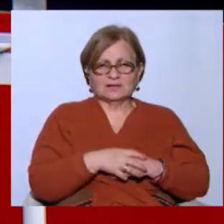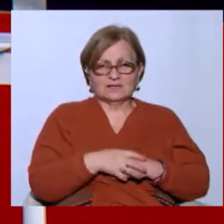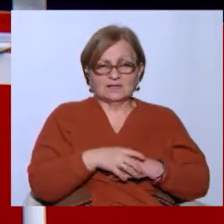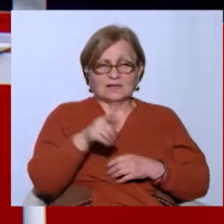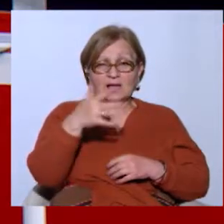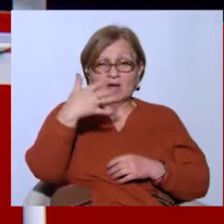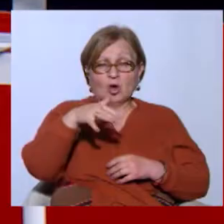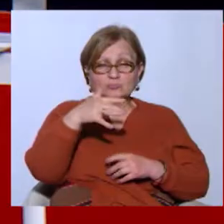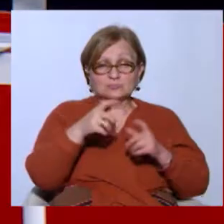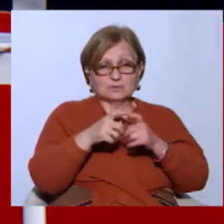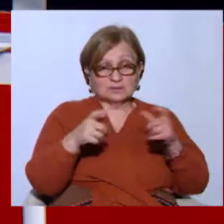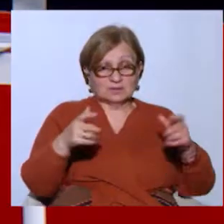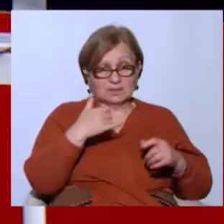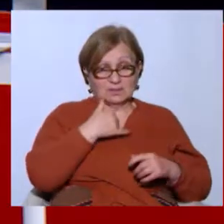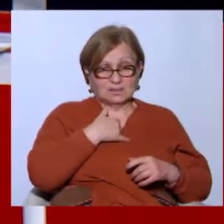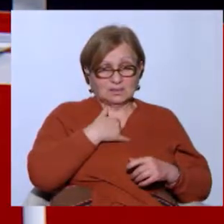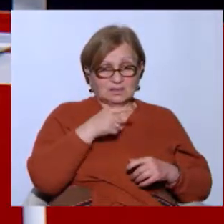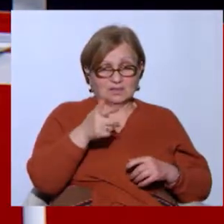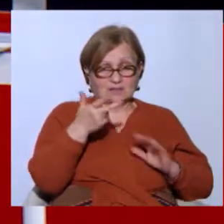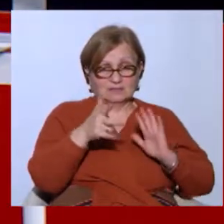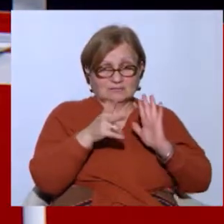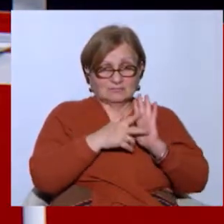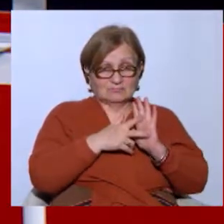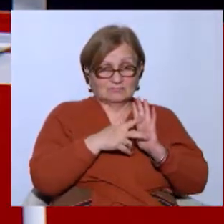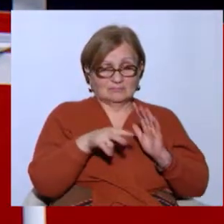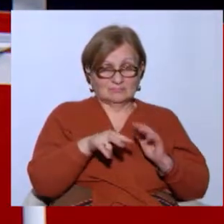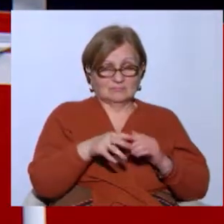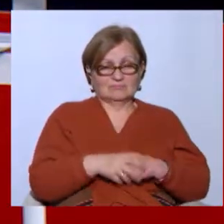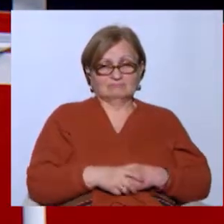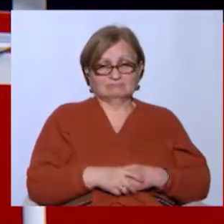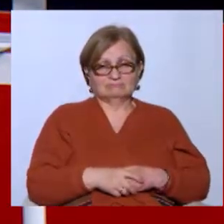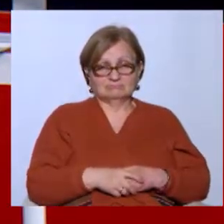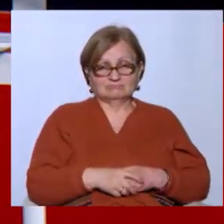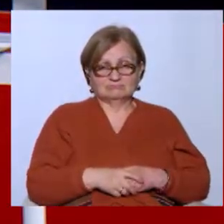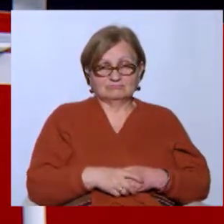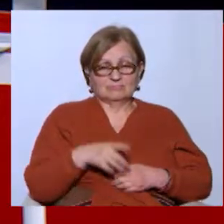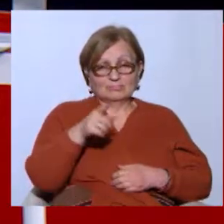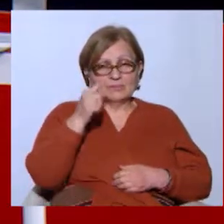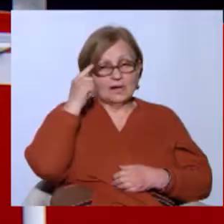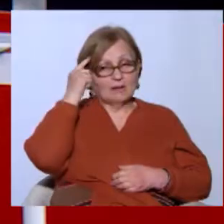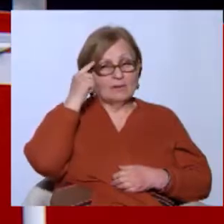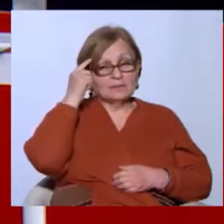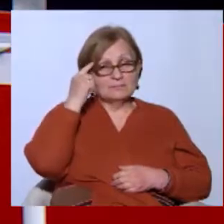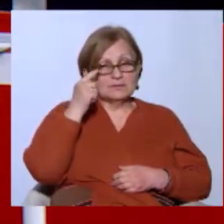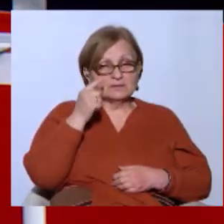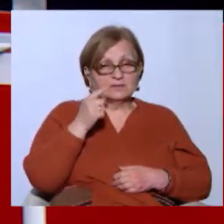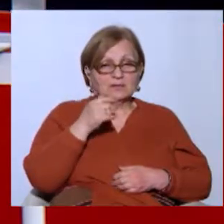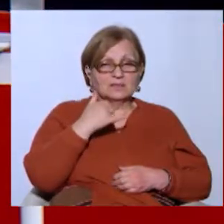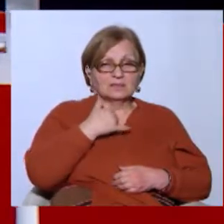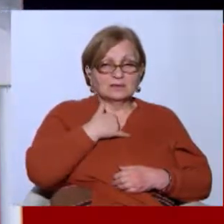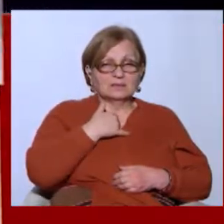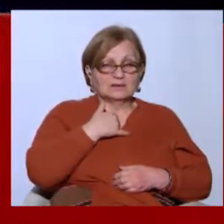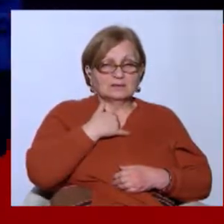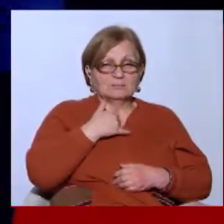50 ლარი მაქვს. ღირს 38 ლარი. და აბა დაიწყეთ ფიქრი, მეც აქ